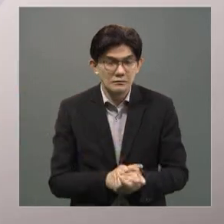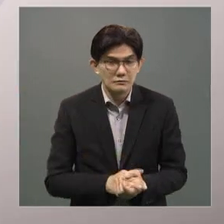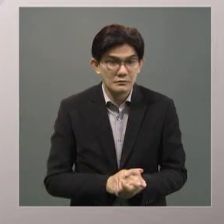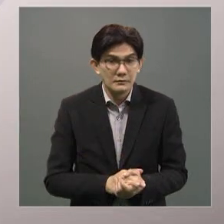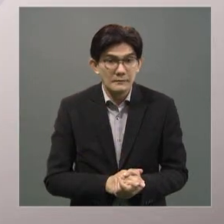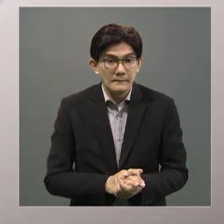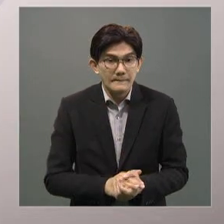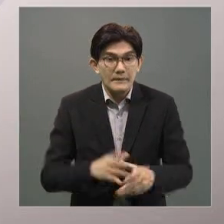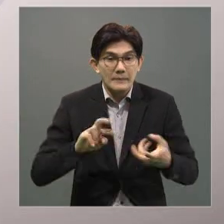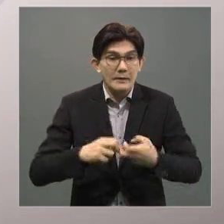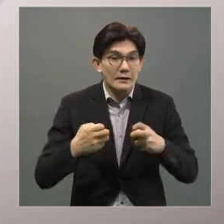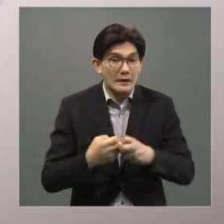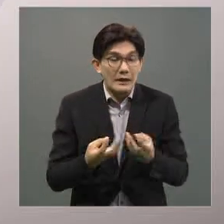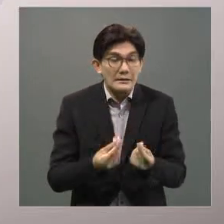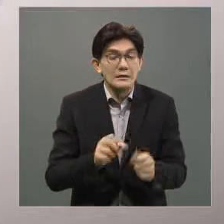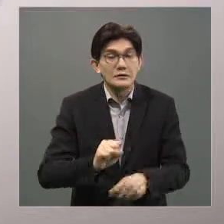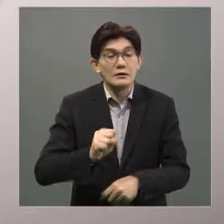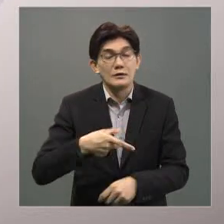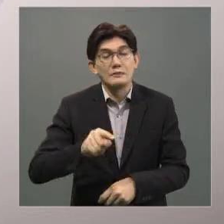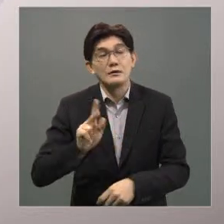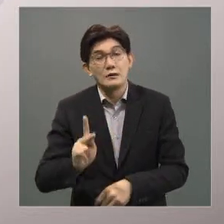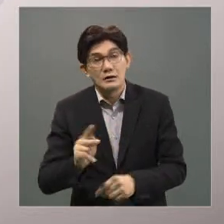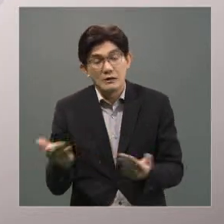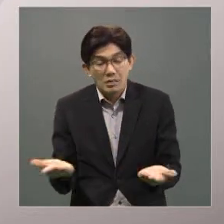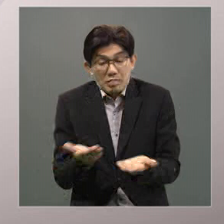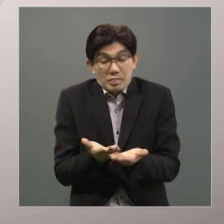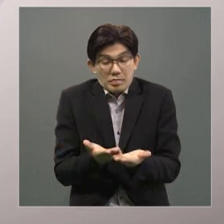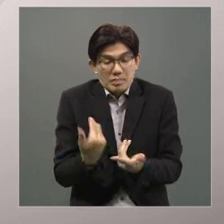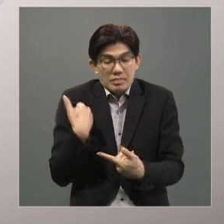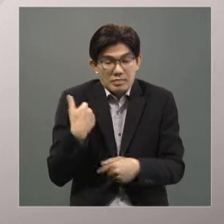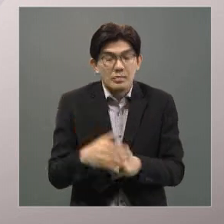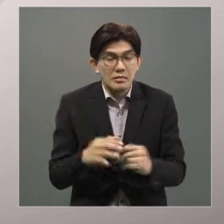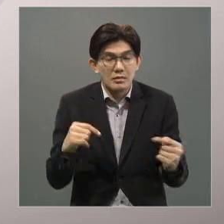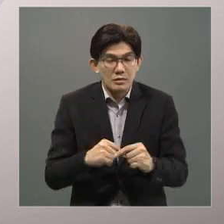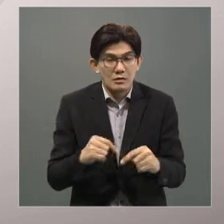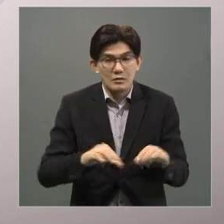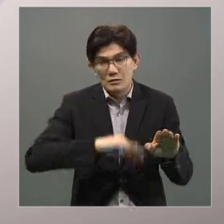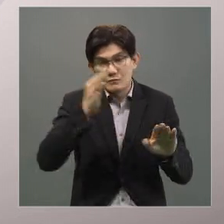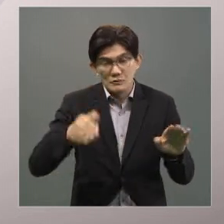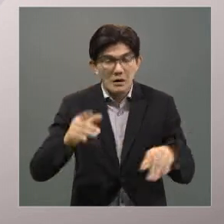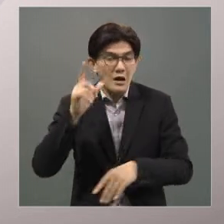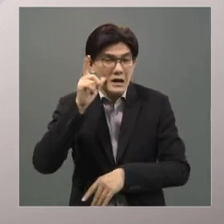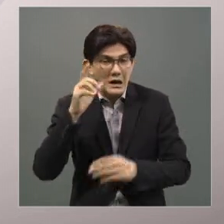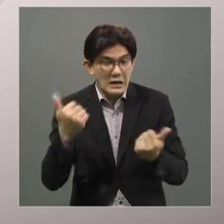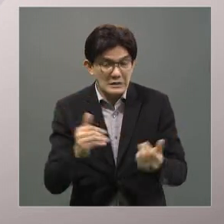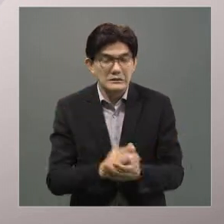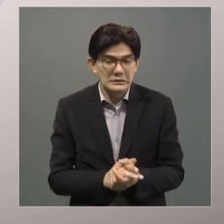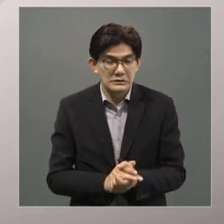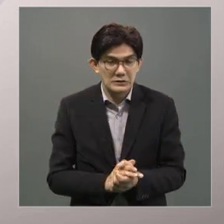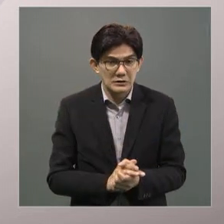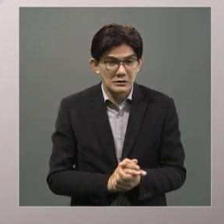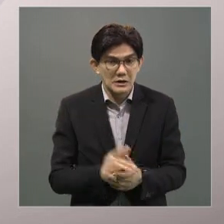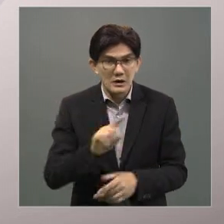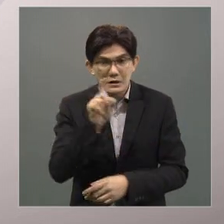ส่วนปัญหาทางด้านที่ดินสปกที่มันไปทับซ้อนกับพื้นที่อุทยานที่เขาใหญ่จำได้ไหมครับคุณผู้ชมวันนี้เนี่ยก็มีการตั้